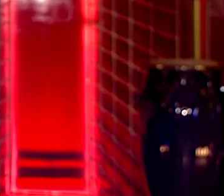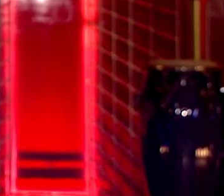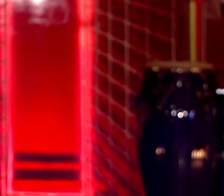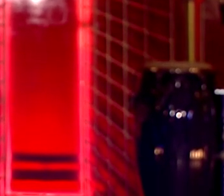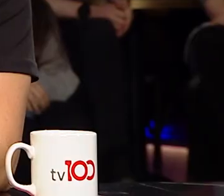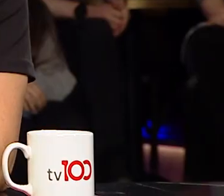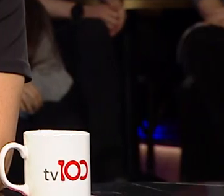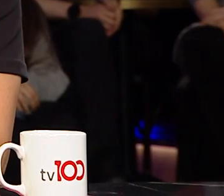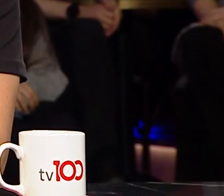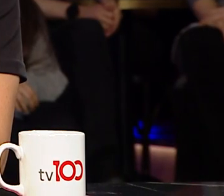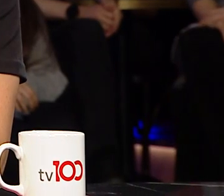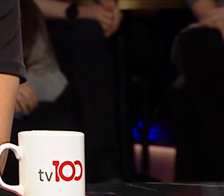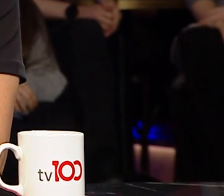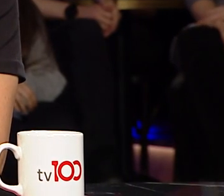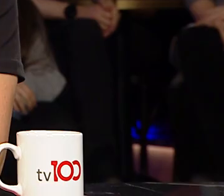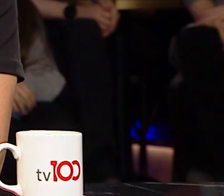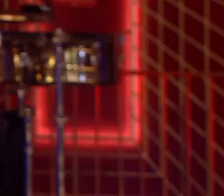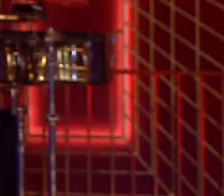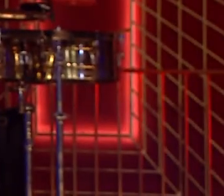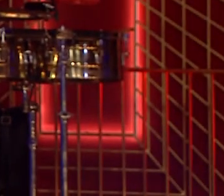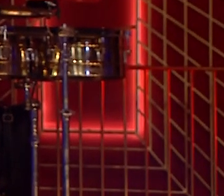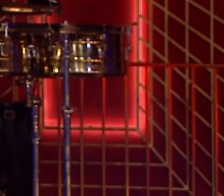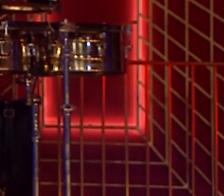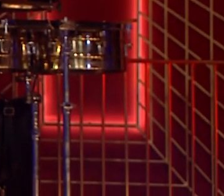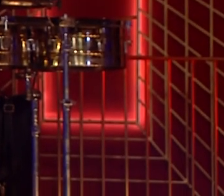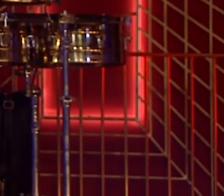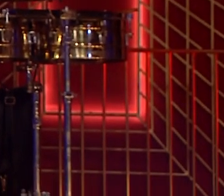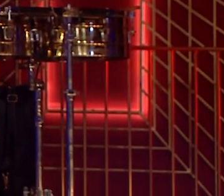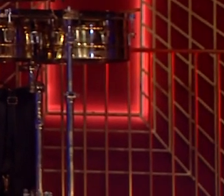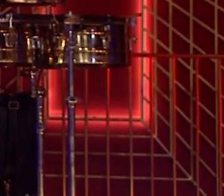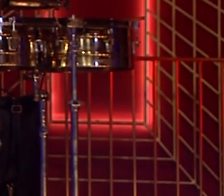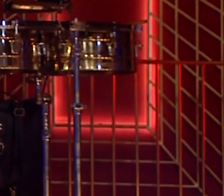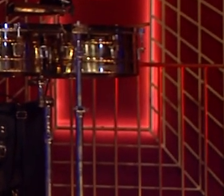alacağım. Bütün böyle kendi adellerine bakıyorsun.